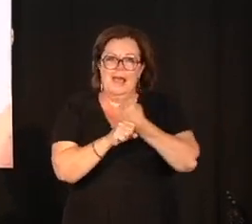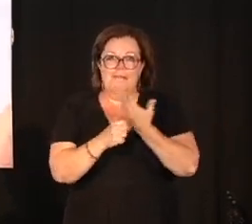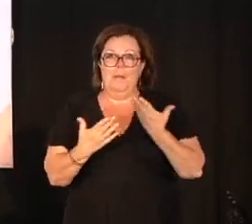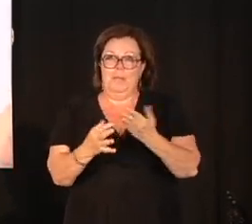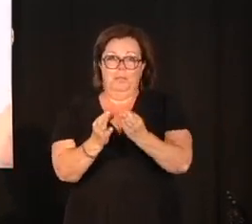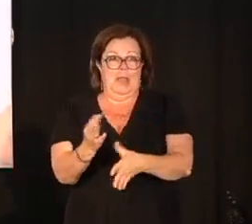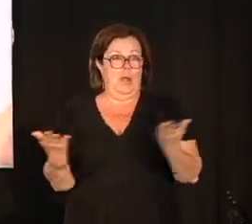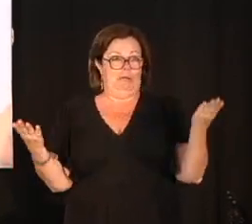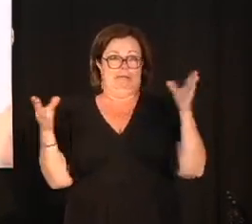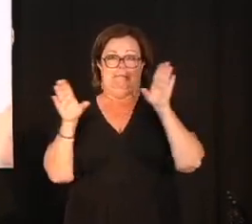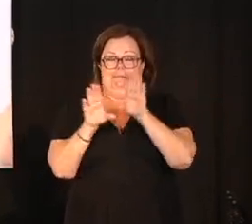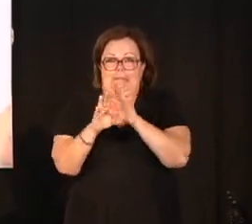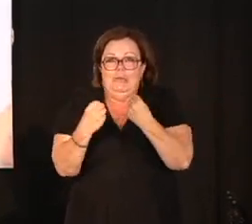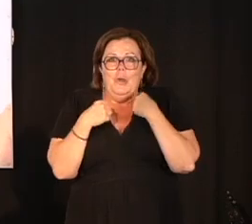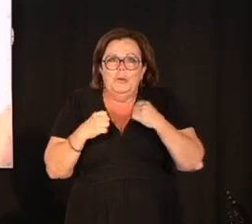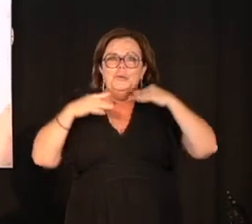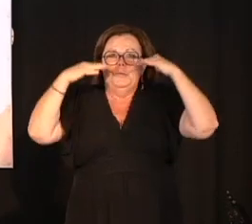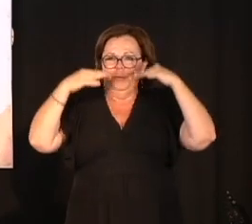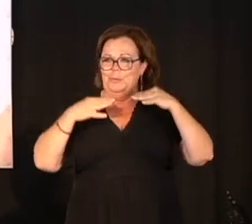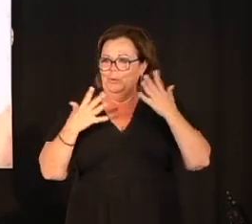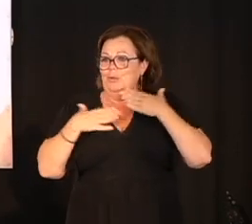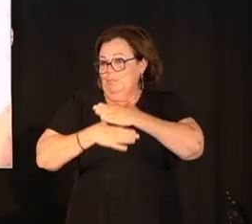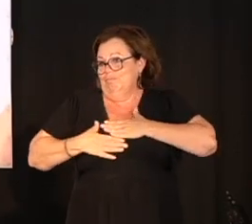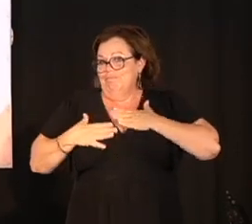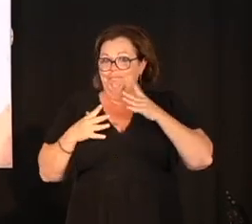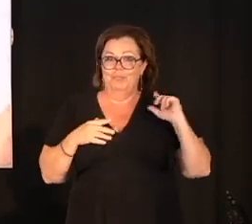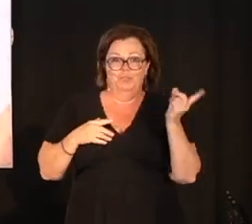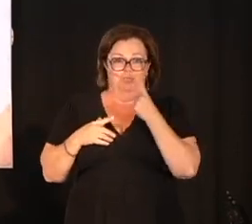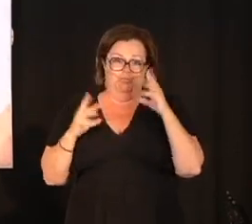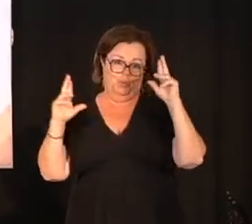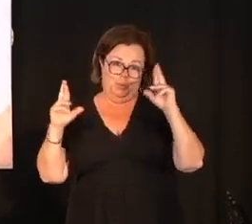Et on espère que tout le monde y a pris autant de plaisir que nous. Voilà, je te passe la parole.